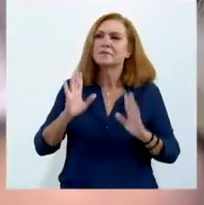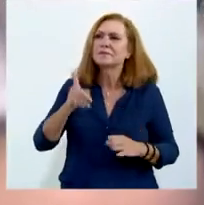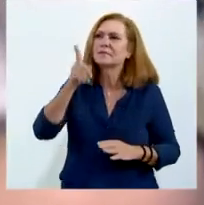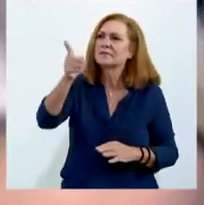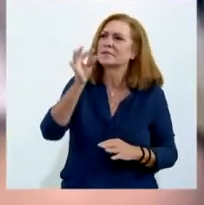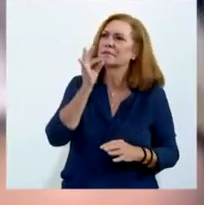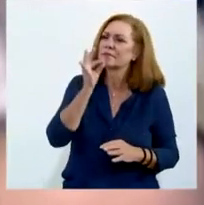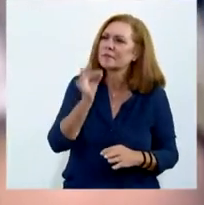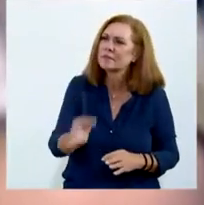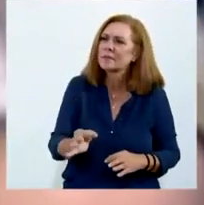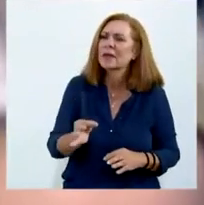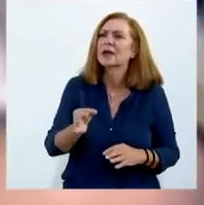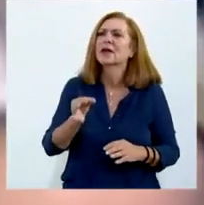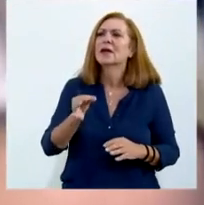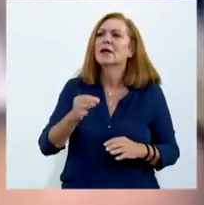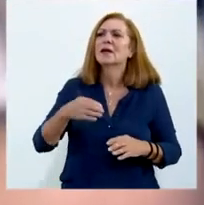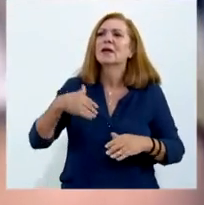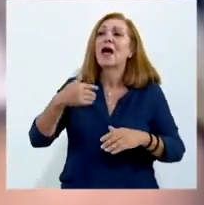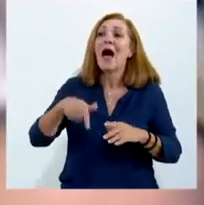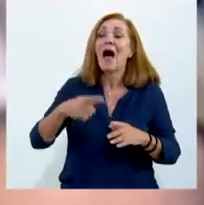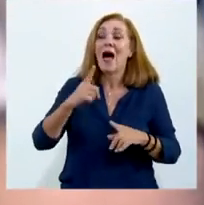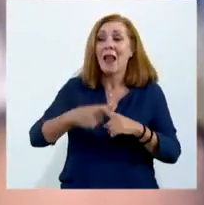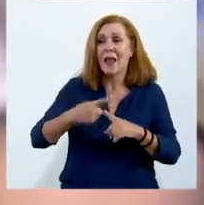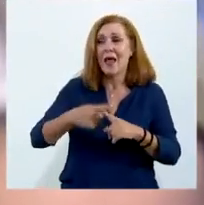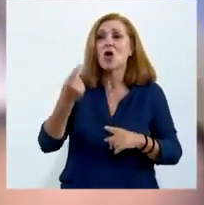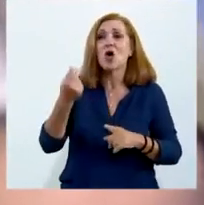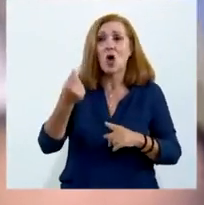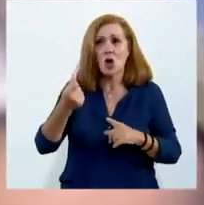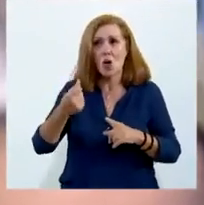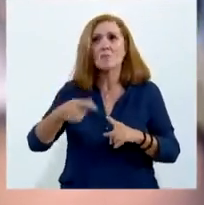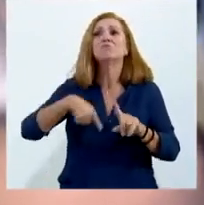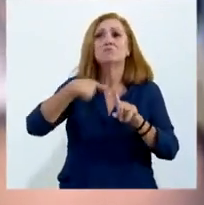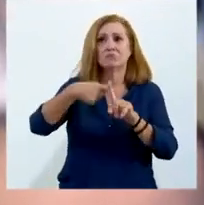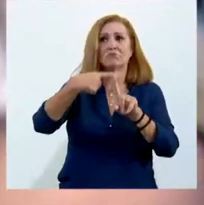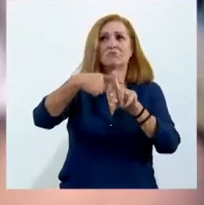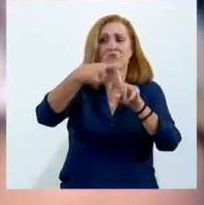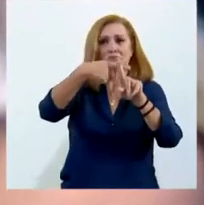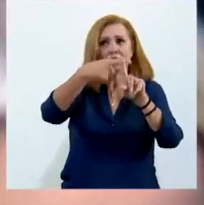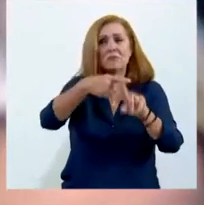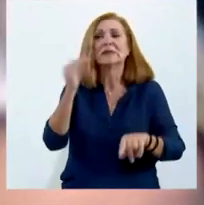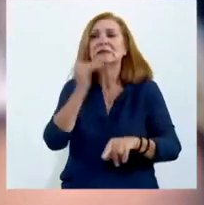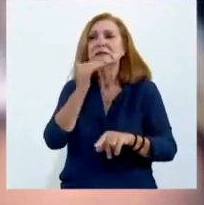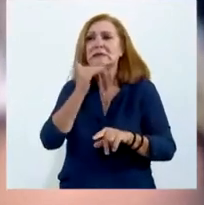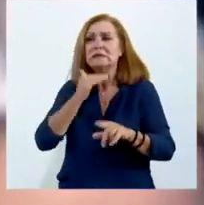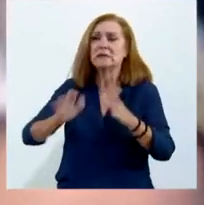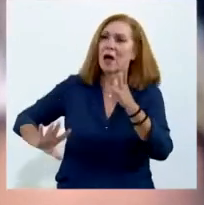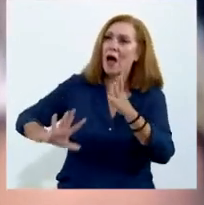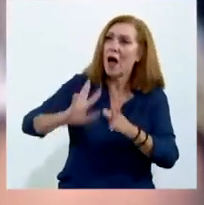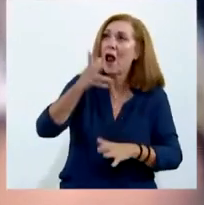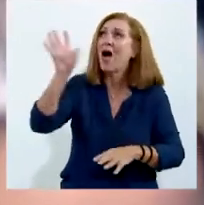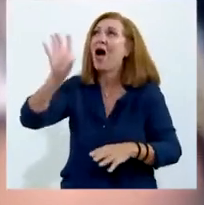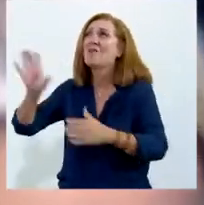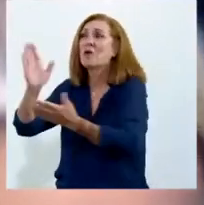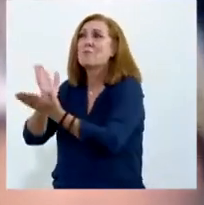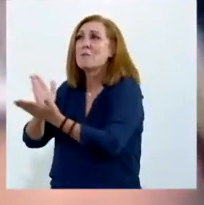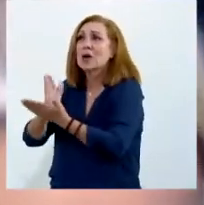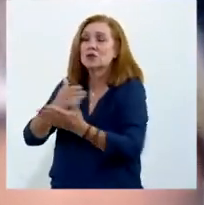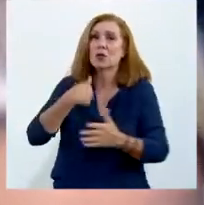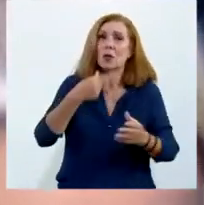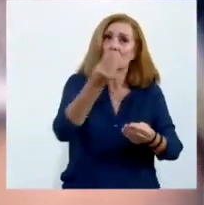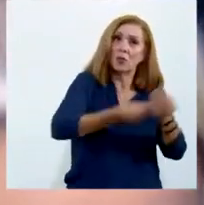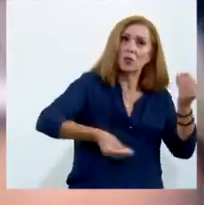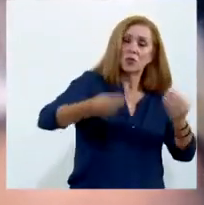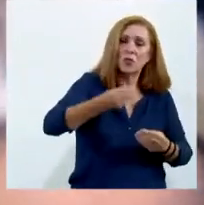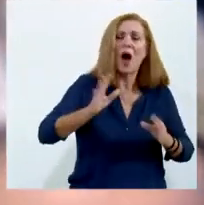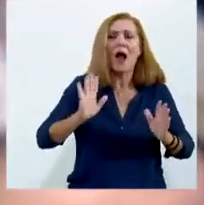επισημάνατε τις θετικές εξελίξεις στην ελληνική οικονομία, επενδυτική βαθμίδα, υψηλός ρυθμός ανάπτυξης πάνω από τον ευρωπαϊκό μέσο όρο. Όμως οι